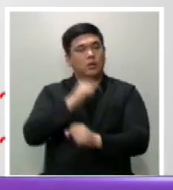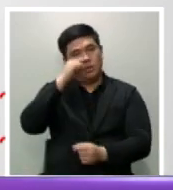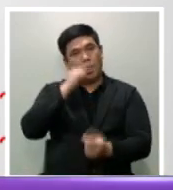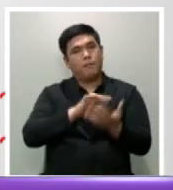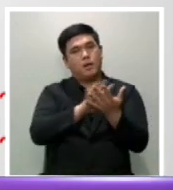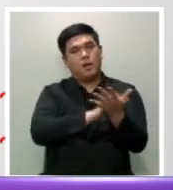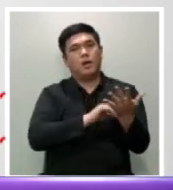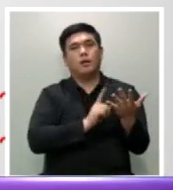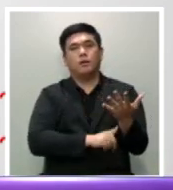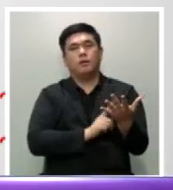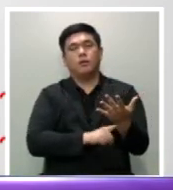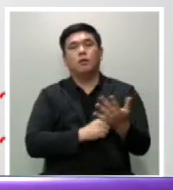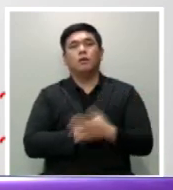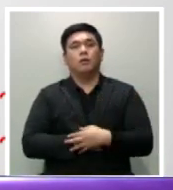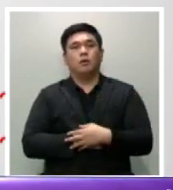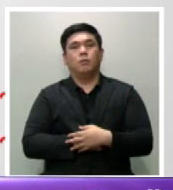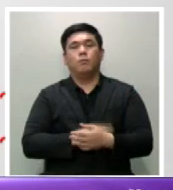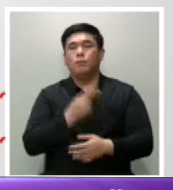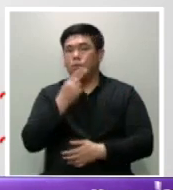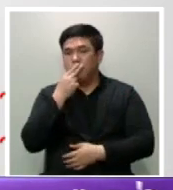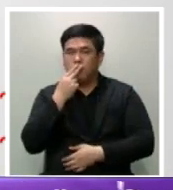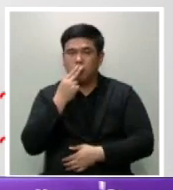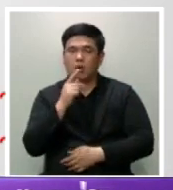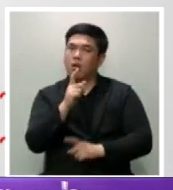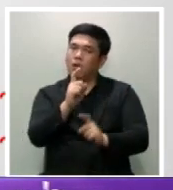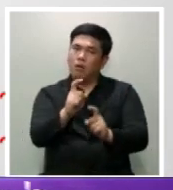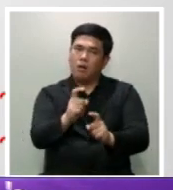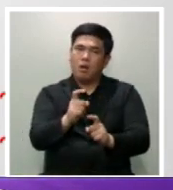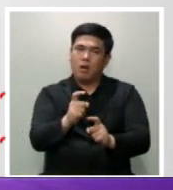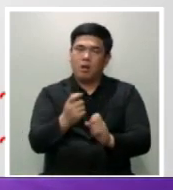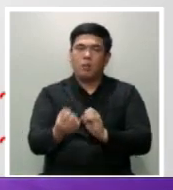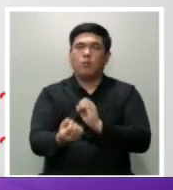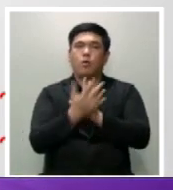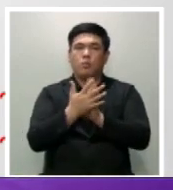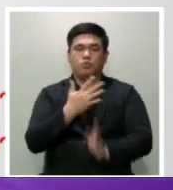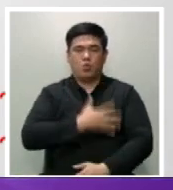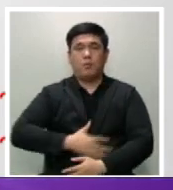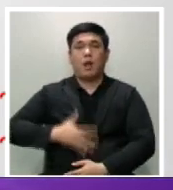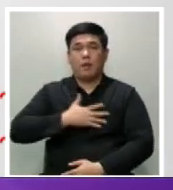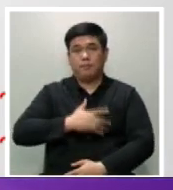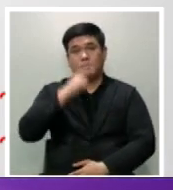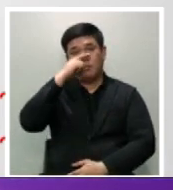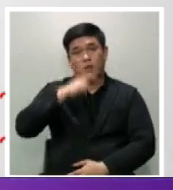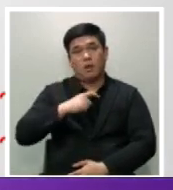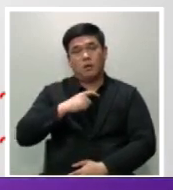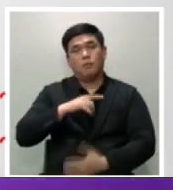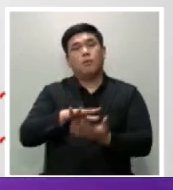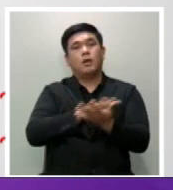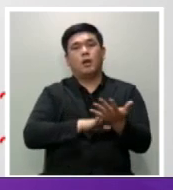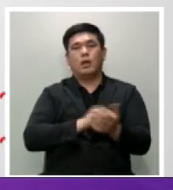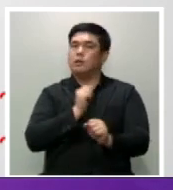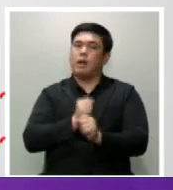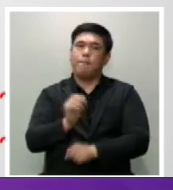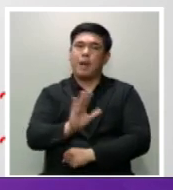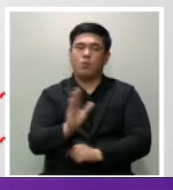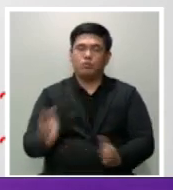ยบุหรี่เป็นพิษเป็นภัยแก่ผู้สูบและคนข้างเคียงเพราะฉะนั้นอย่าไปทำอะไรที่เป็นการ